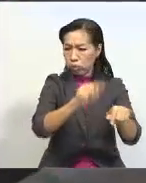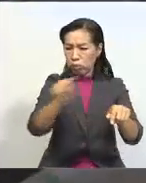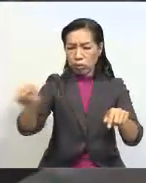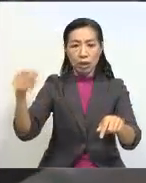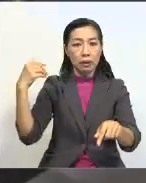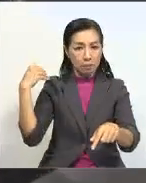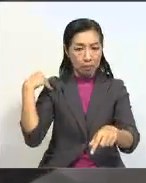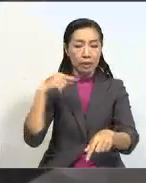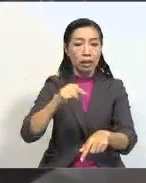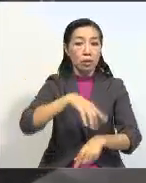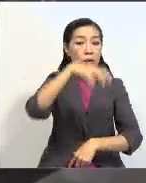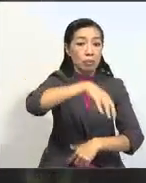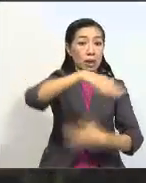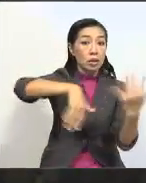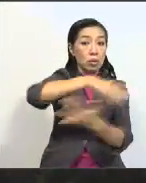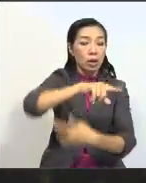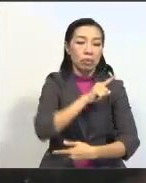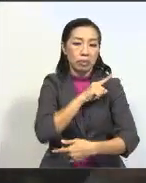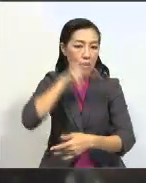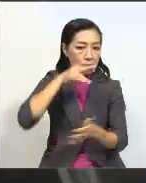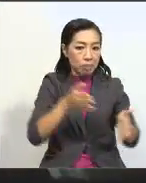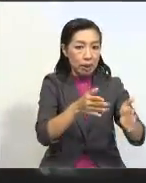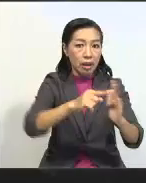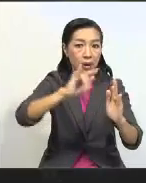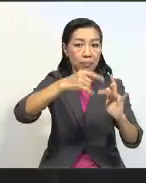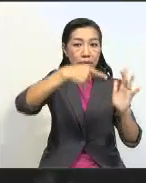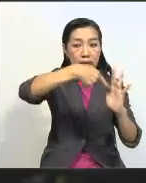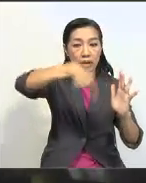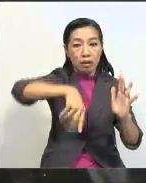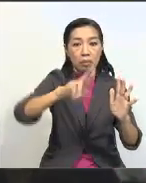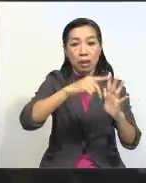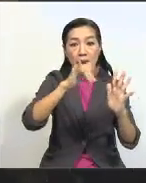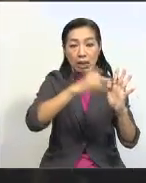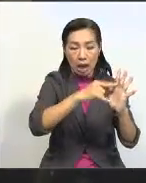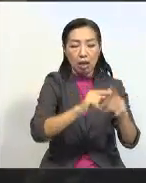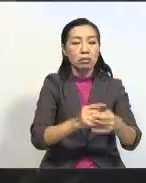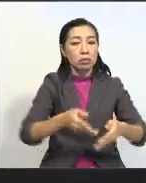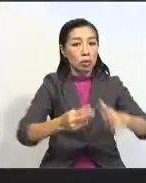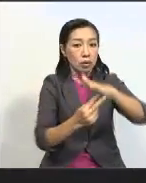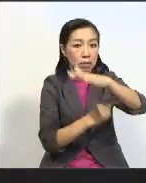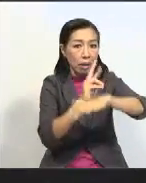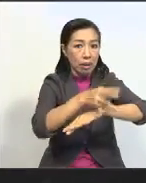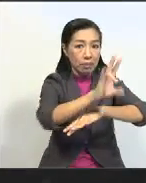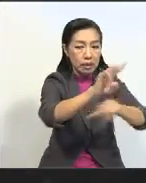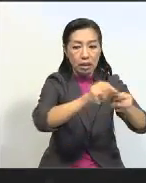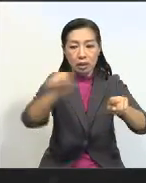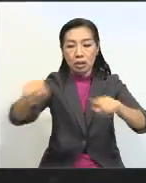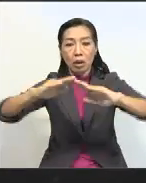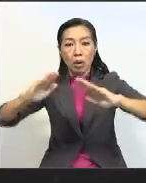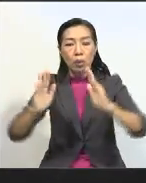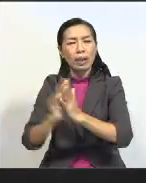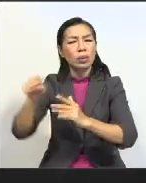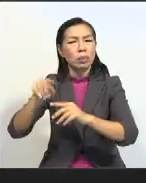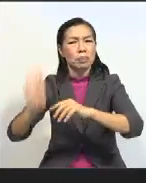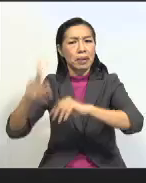สำนักสิ่งแวดล้อมจัดเก็บกระทงในแม่น้ำเจ้าพระยาตั้งแต่สะพานพระราม7ถึงบริเวณวัดโยธินประดิษฐ์สุดเขตบาง